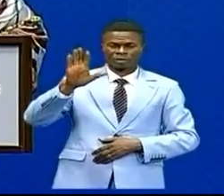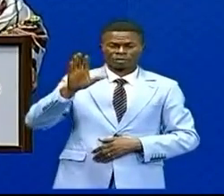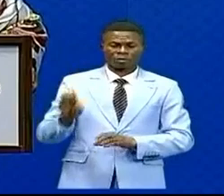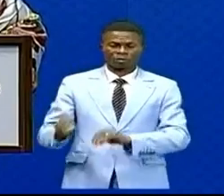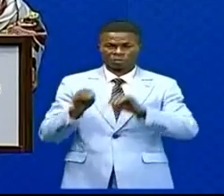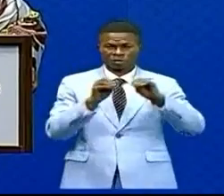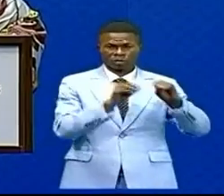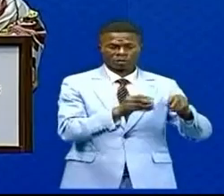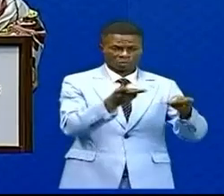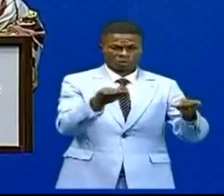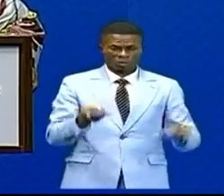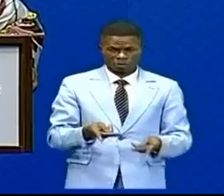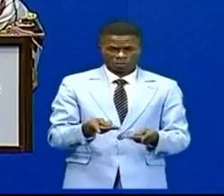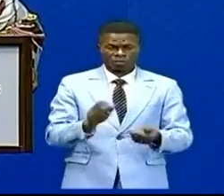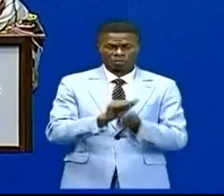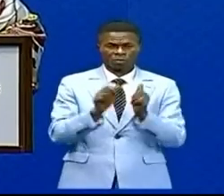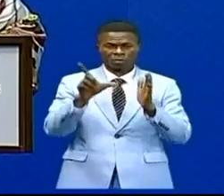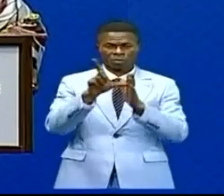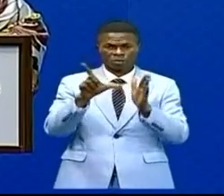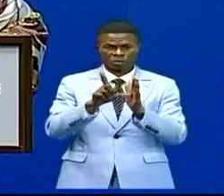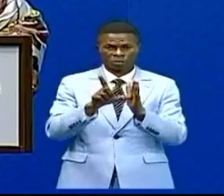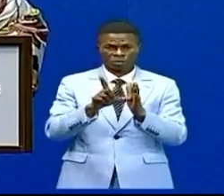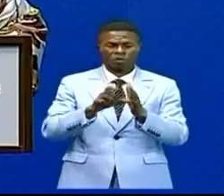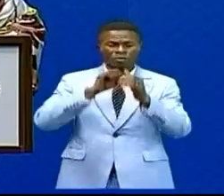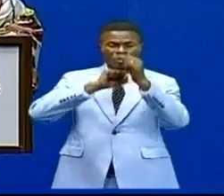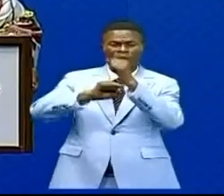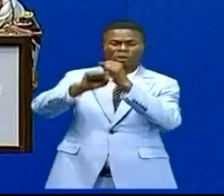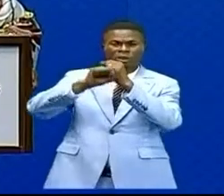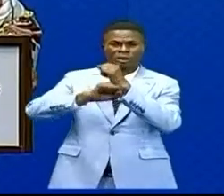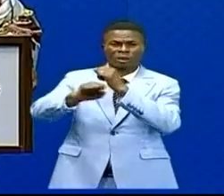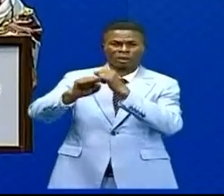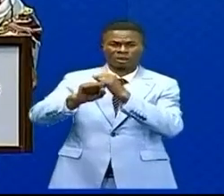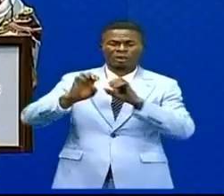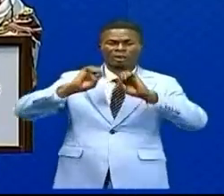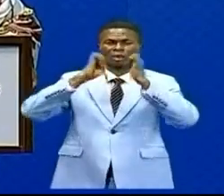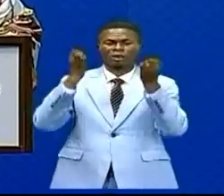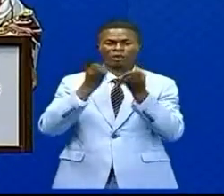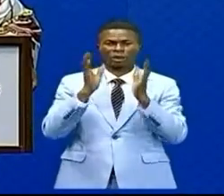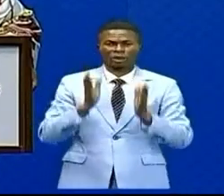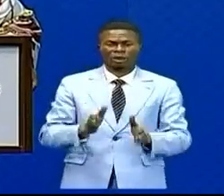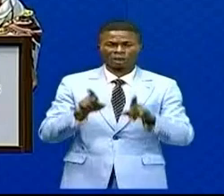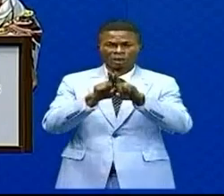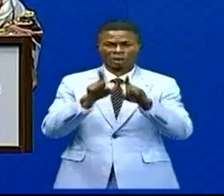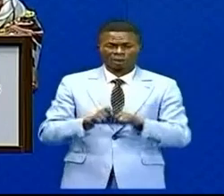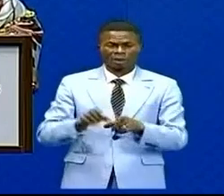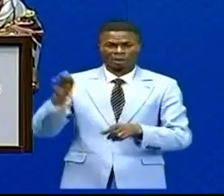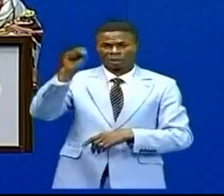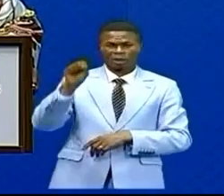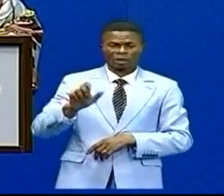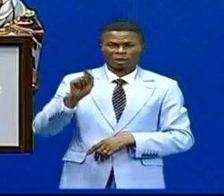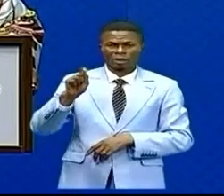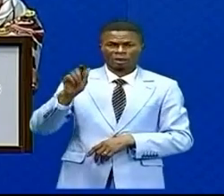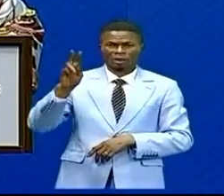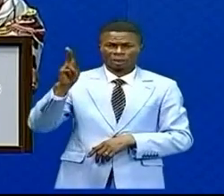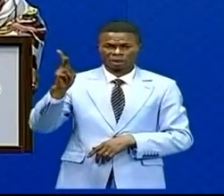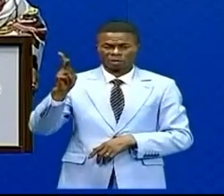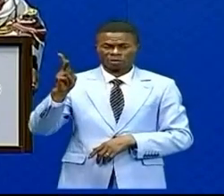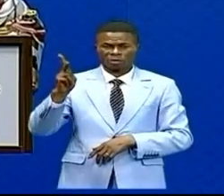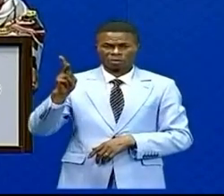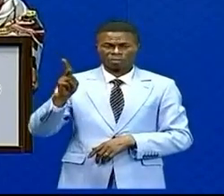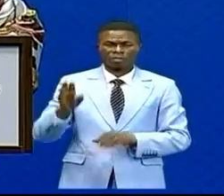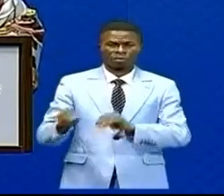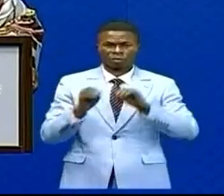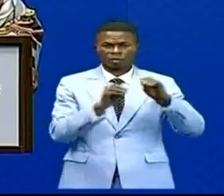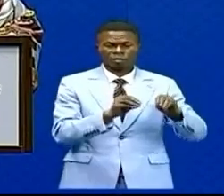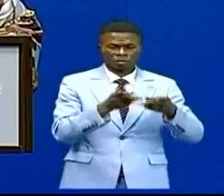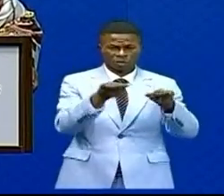place du cadre légal relatif à la promotion de l'entrepreneuriat et des start-up, la mise en place